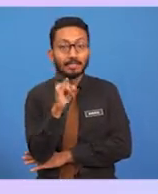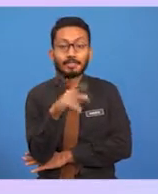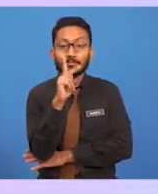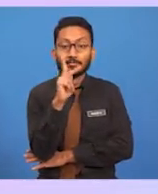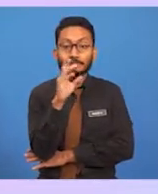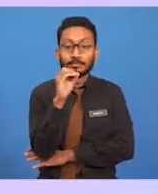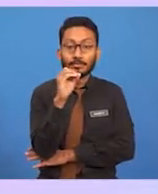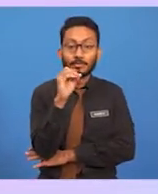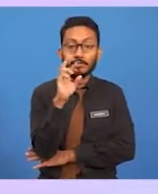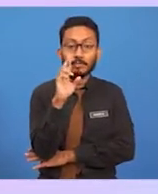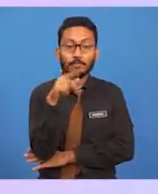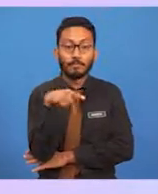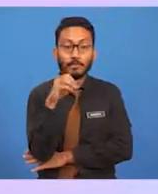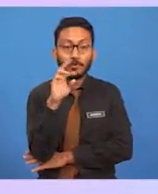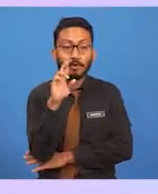korporat?